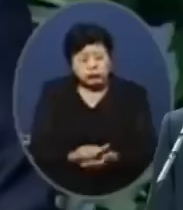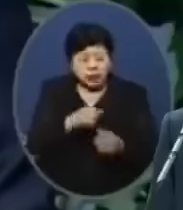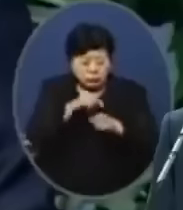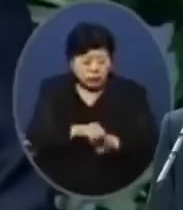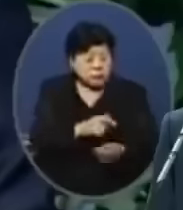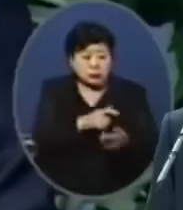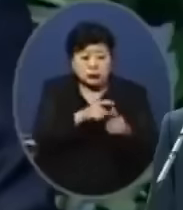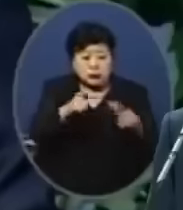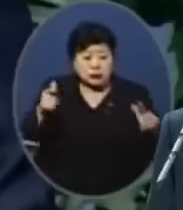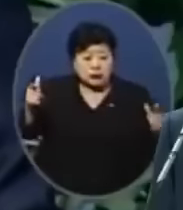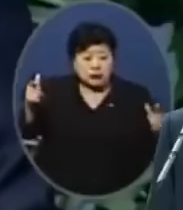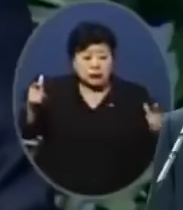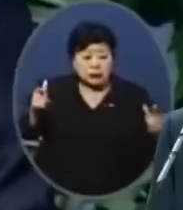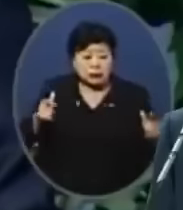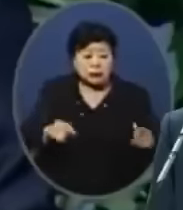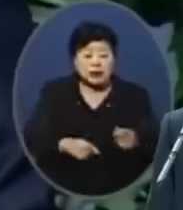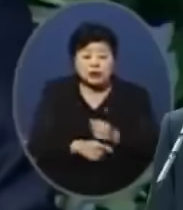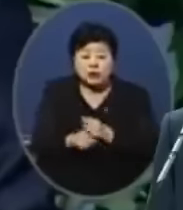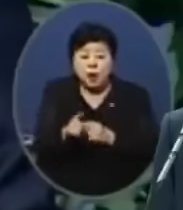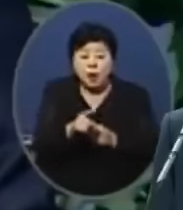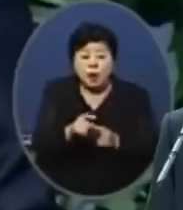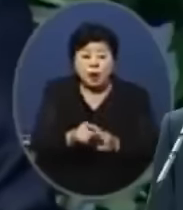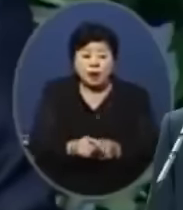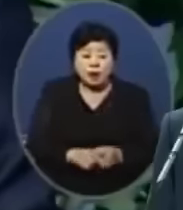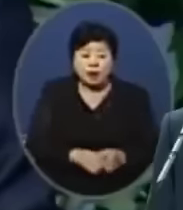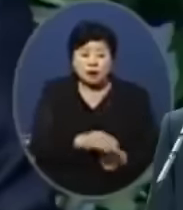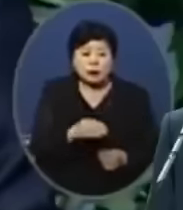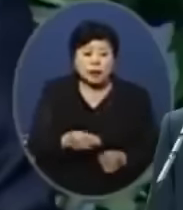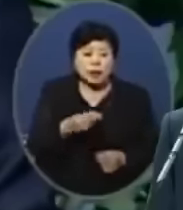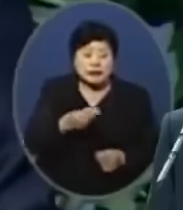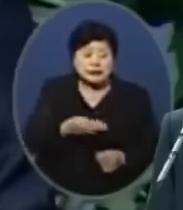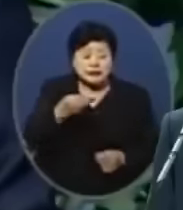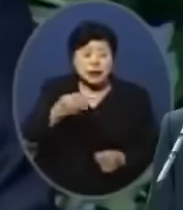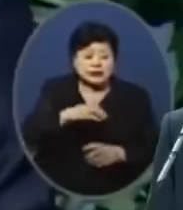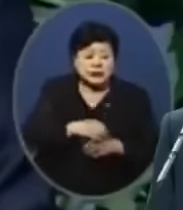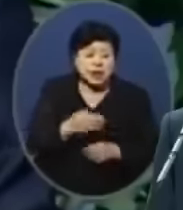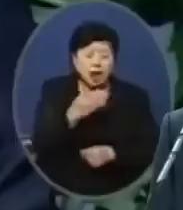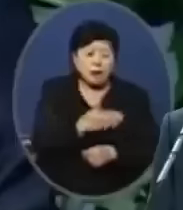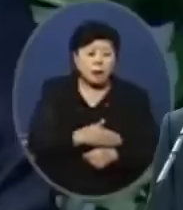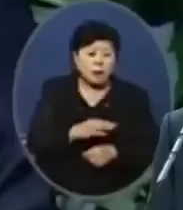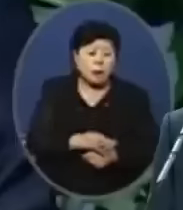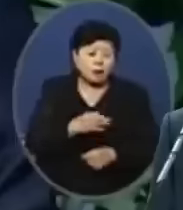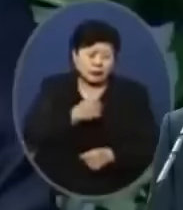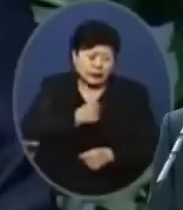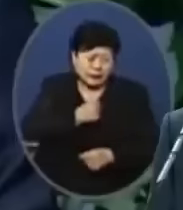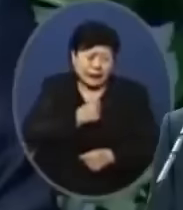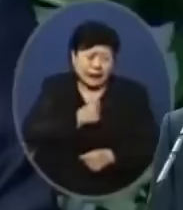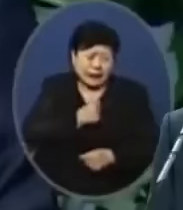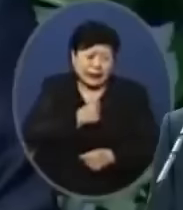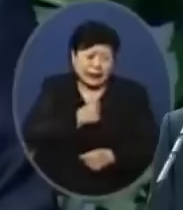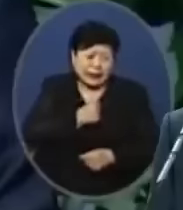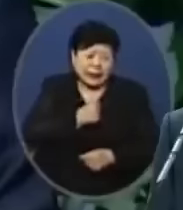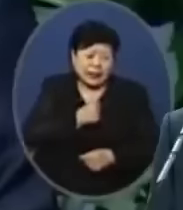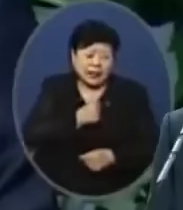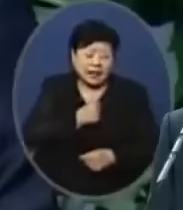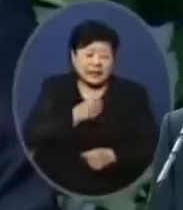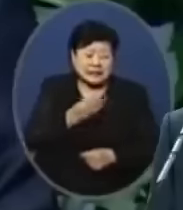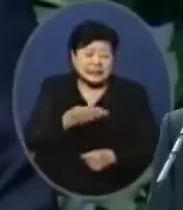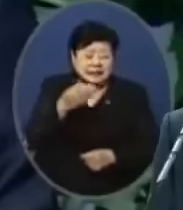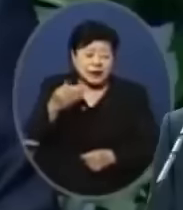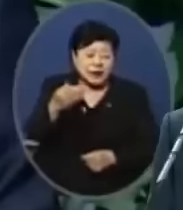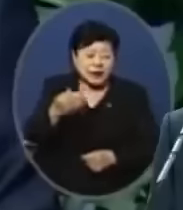낙심하지 않습니다. 왜냐하면 우리가 3차원의 세계인 육신이 답답한 일을 당해도 모시고 있는